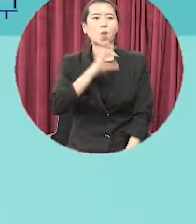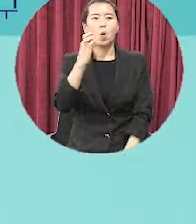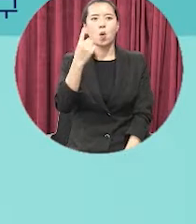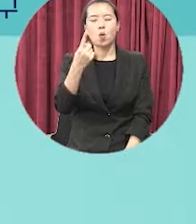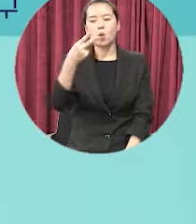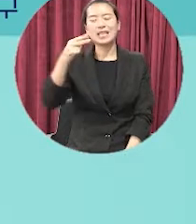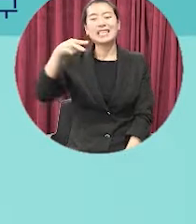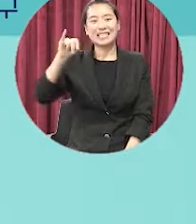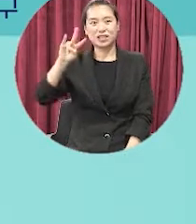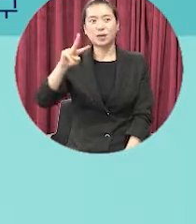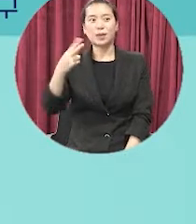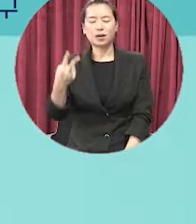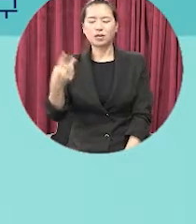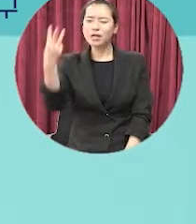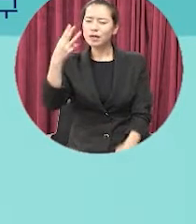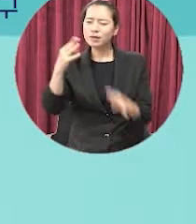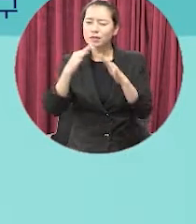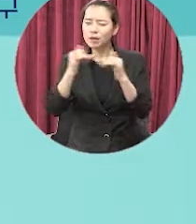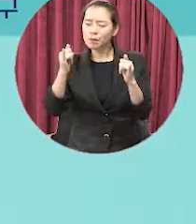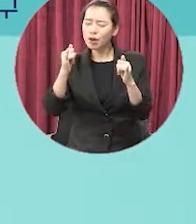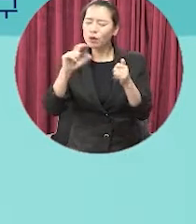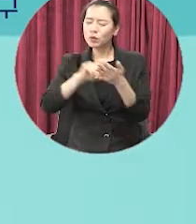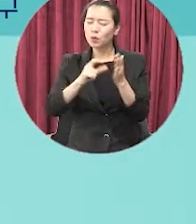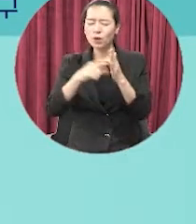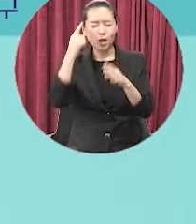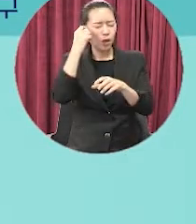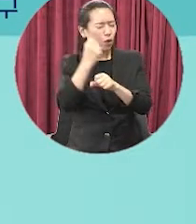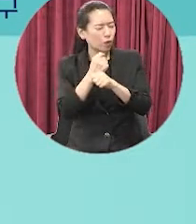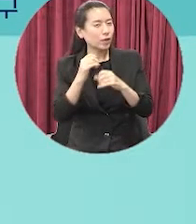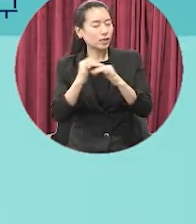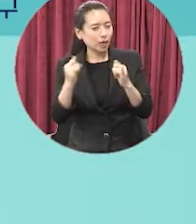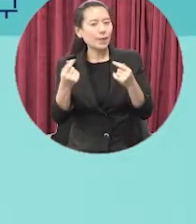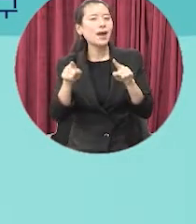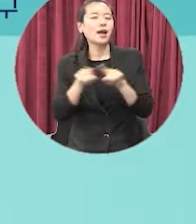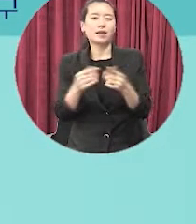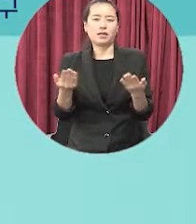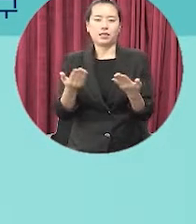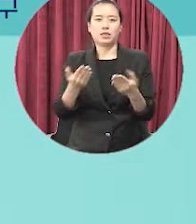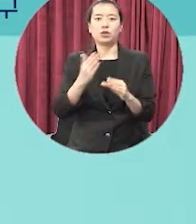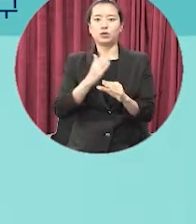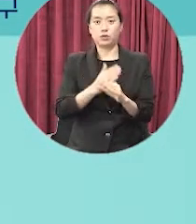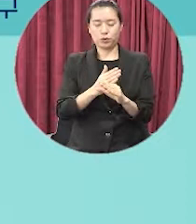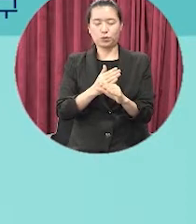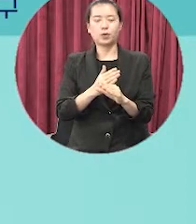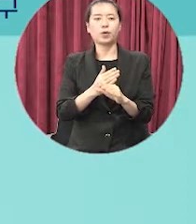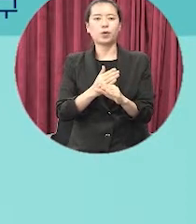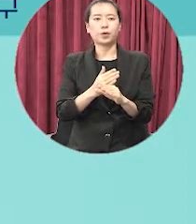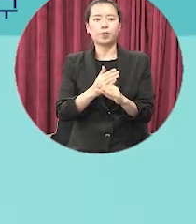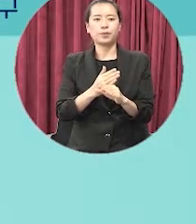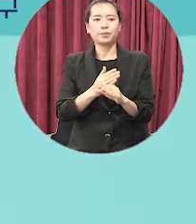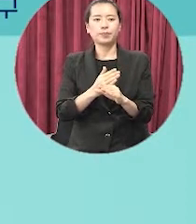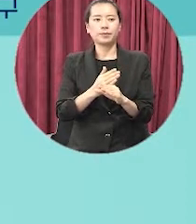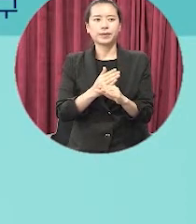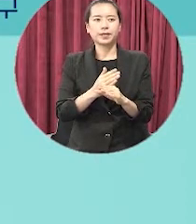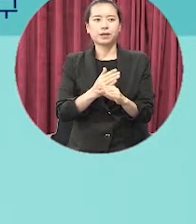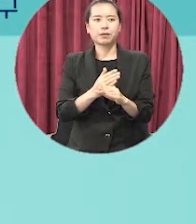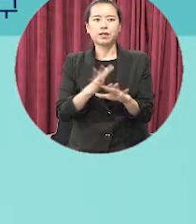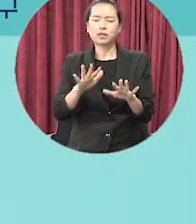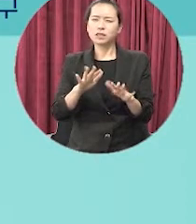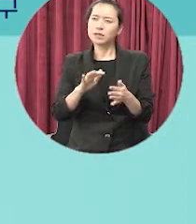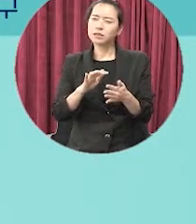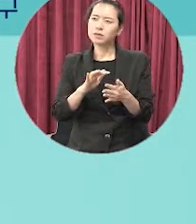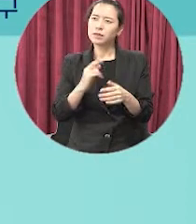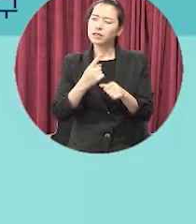전 세계적으로 1 3000명 이상의 연구자들 개발자들이 같이 자기 일을 하고 있고 현재 이게 숫자가 이제 나은지 계산하게 쉽지 않은데